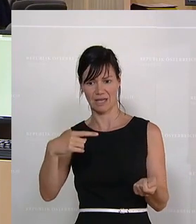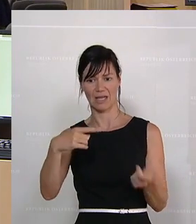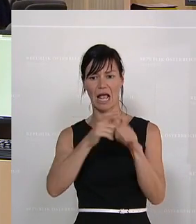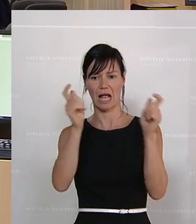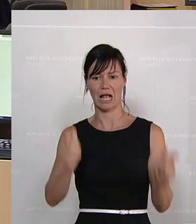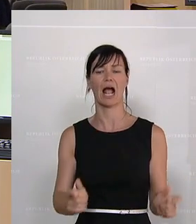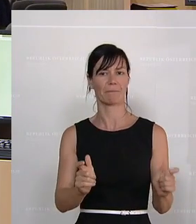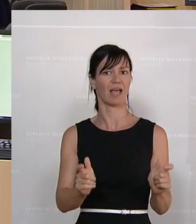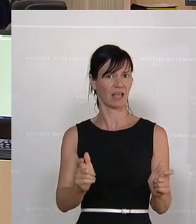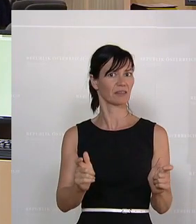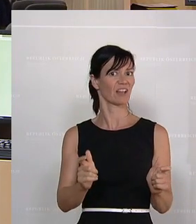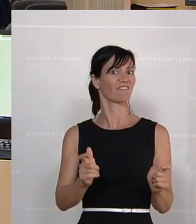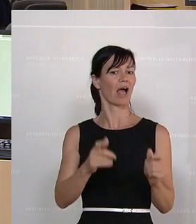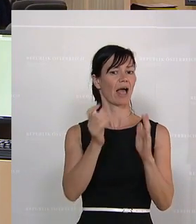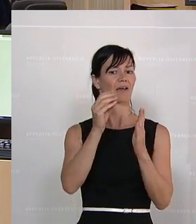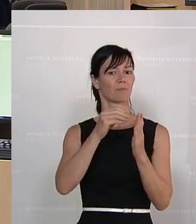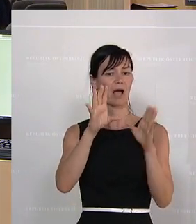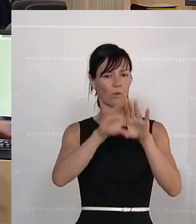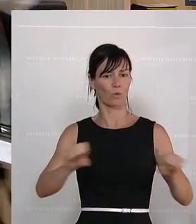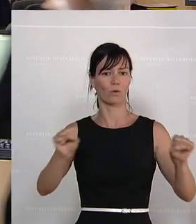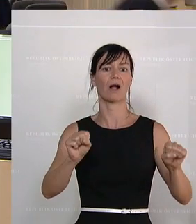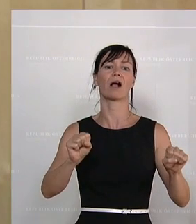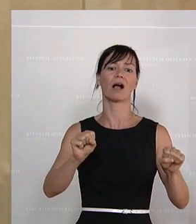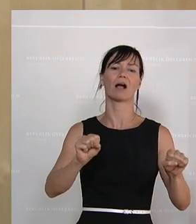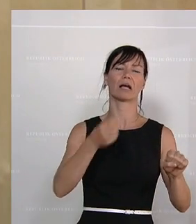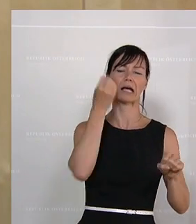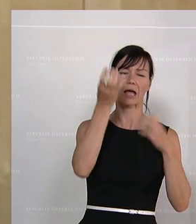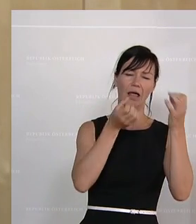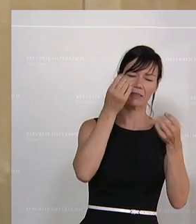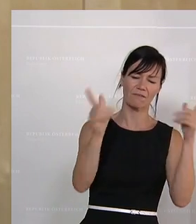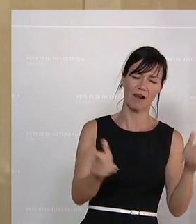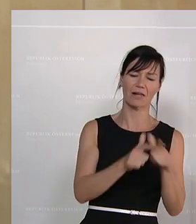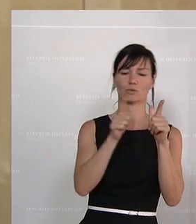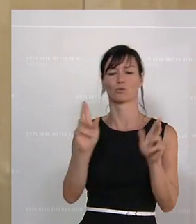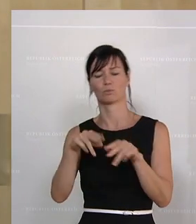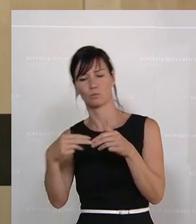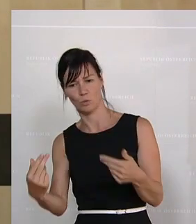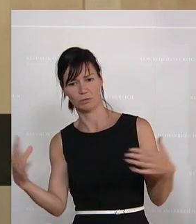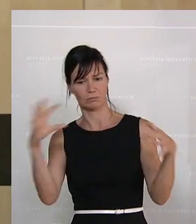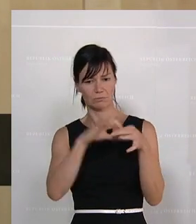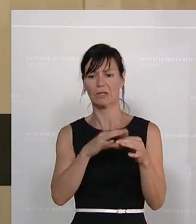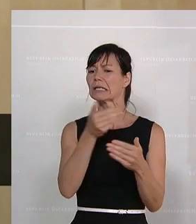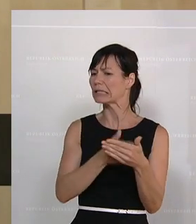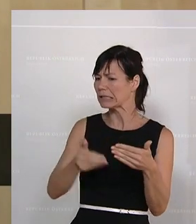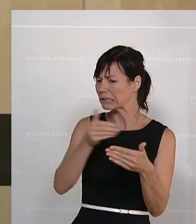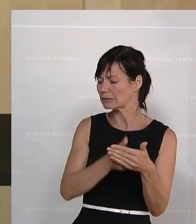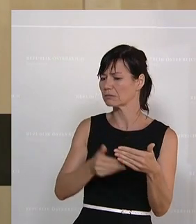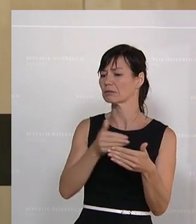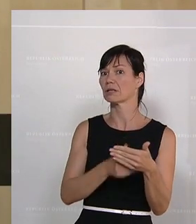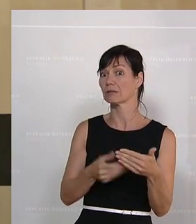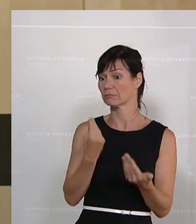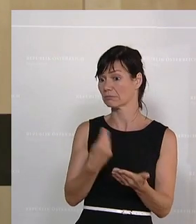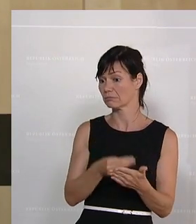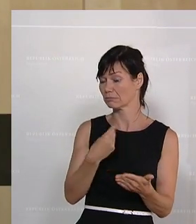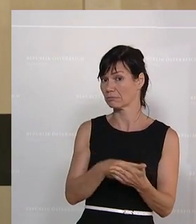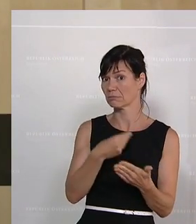kreativleistungen bund zu den kosten und dem zum hintergrund das zu anwendung kommen die entgelt ist